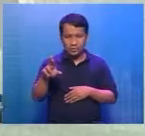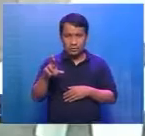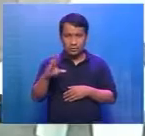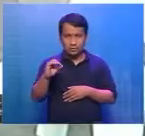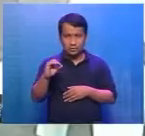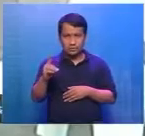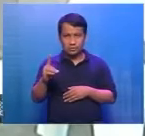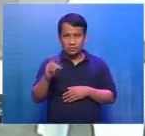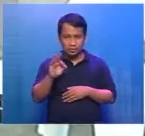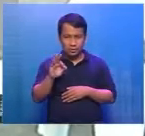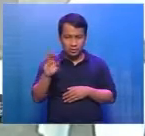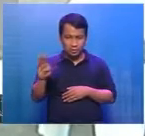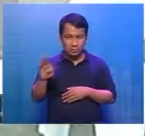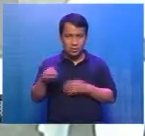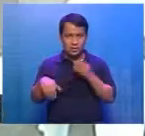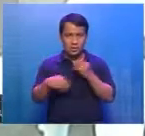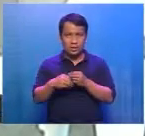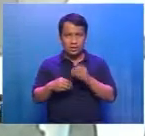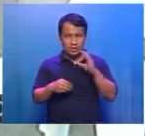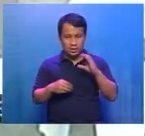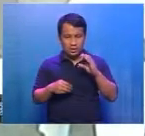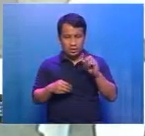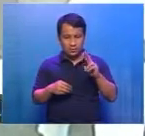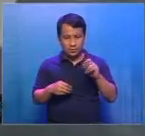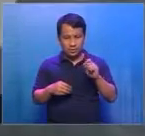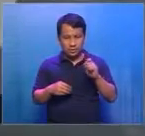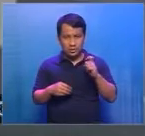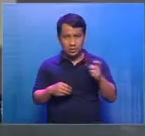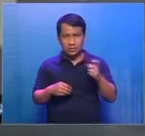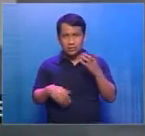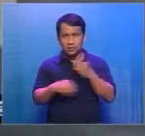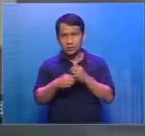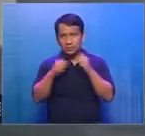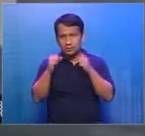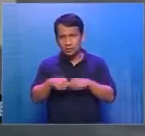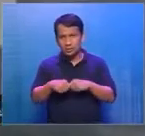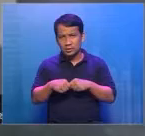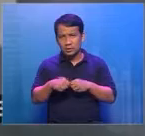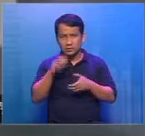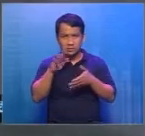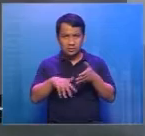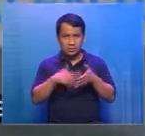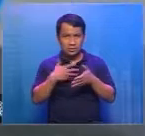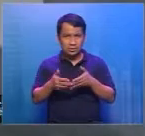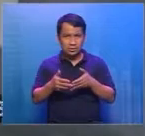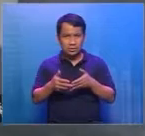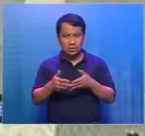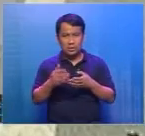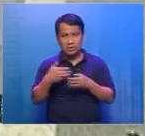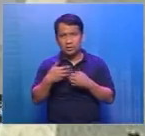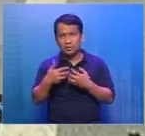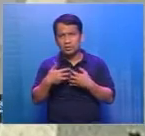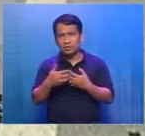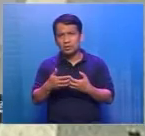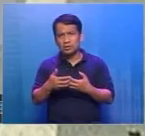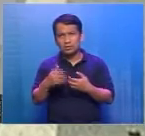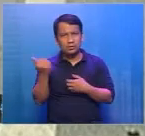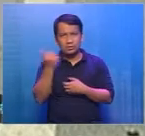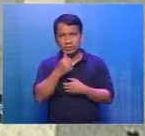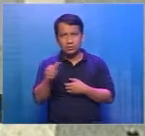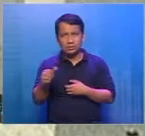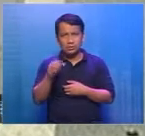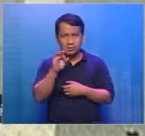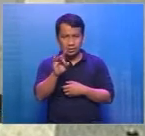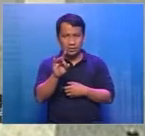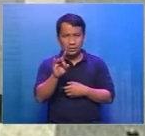makikita po sa Facebook page ng Calitex. Mula roon, pwede nang magpa-schedule ng pagpapakabit sa alinman sa